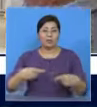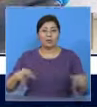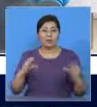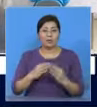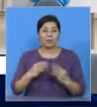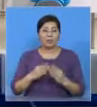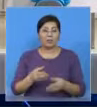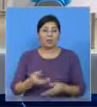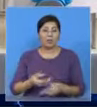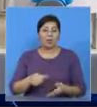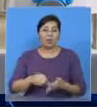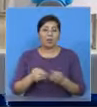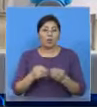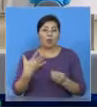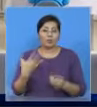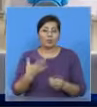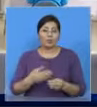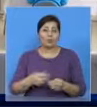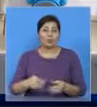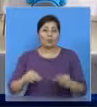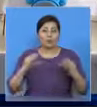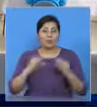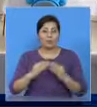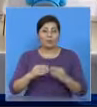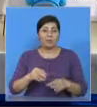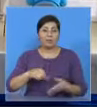мекемелер. Жалпы 15-ке жуық мекеме қатысып отыр.